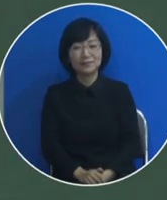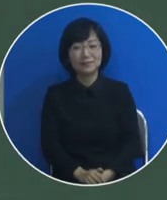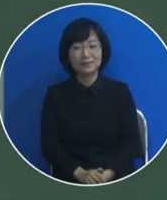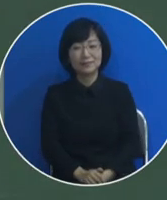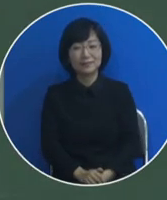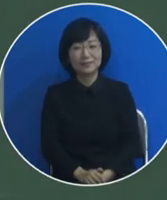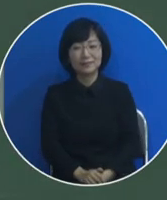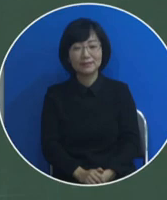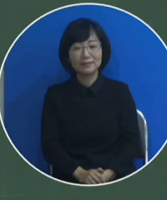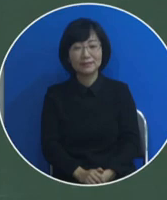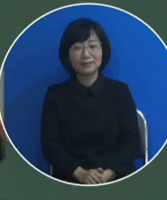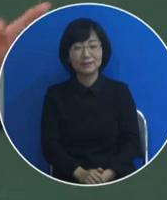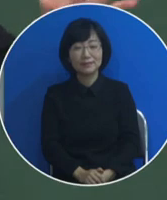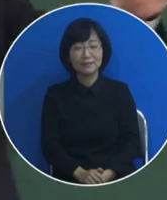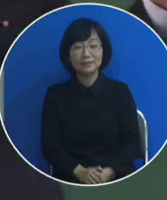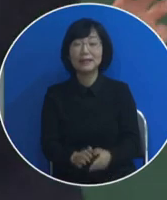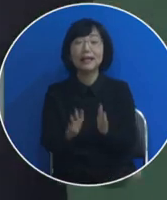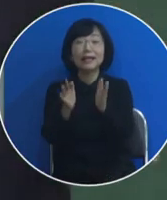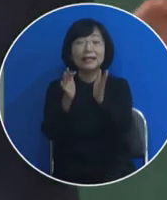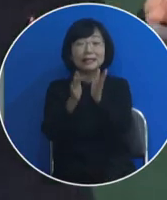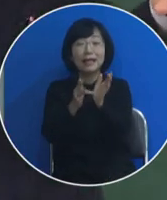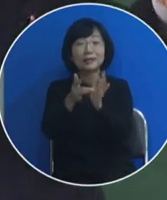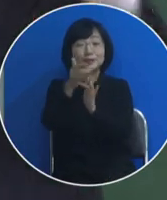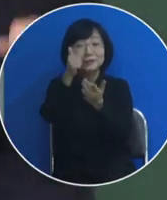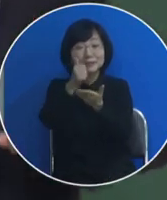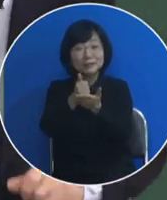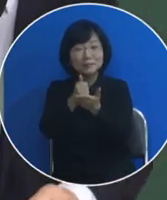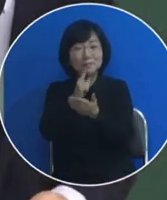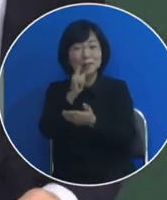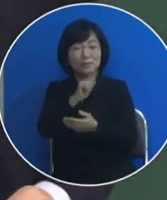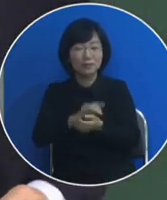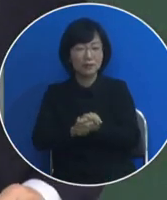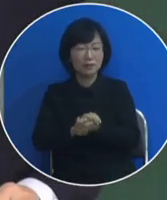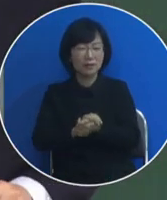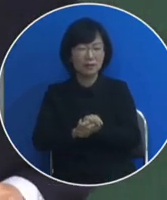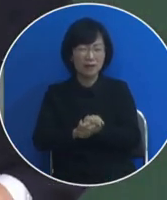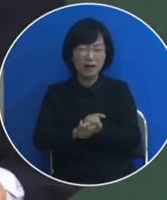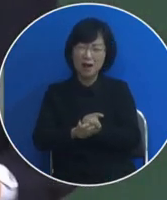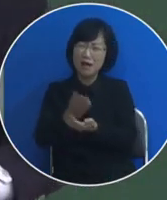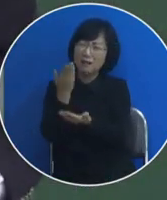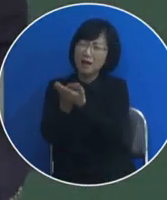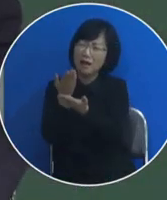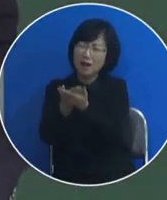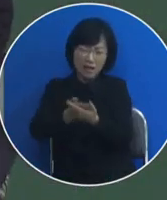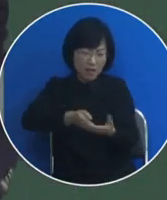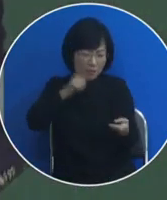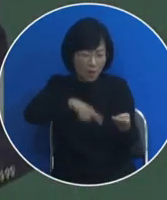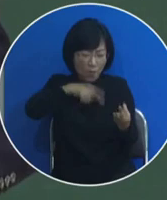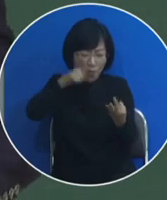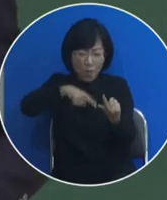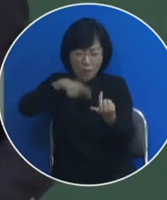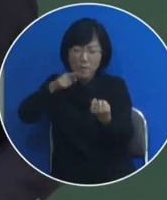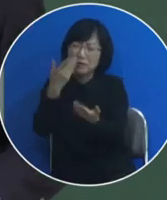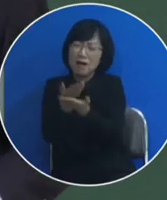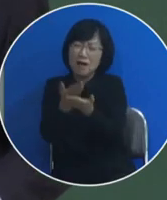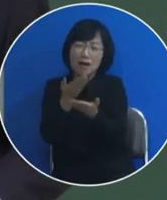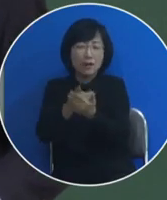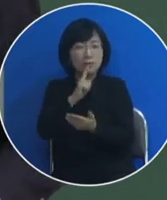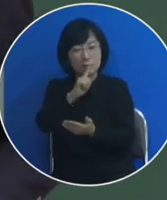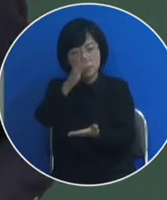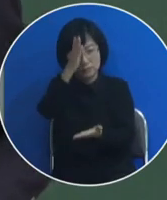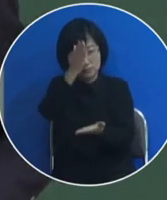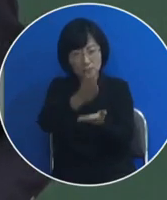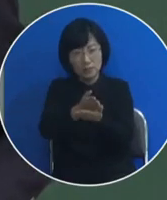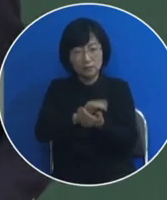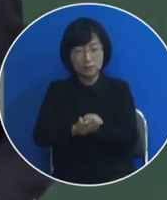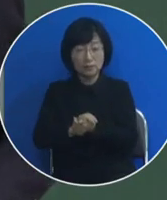제목 없애는 걸 가르쳤어요. 이런 것 저런 것 구하지 마라. 어쩌라고. At the very beginning and at the very end, Jesus taught us how to get rid of our prayer topics. Don't 하나님이